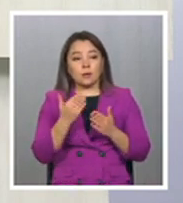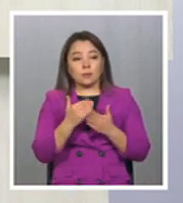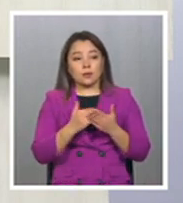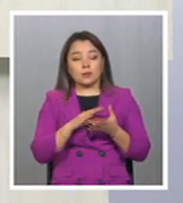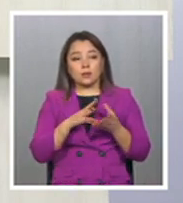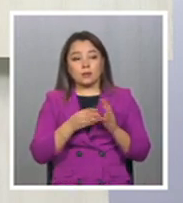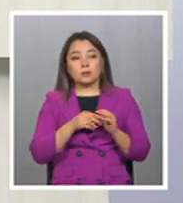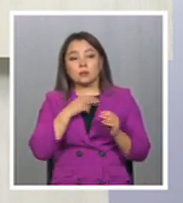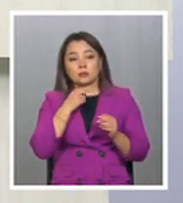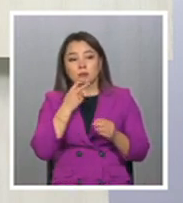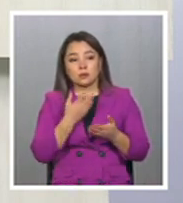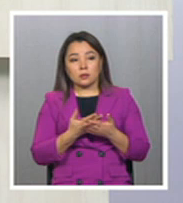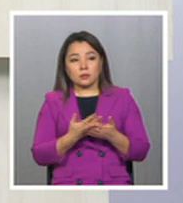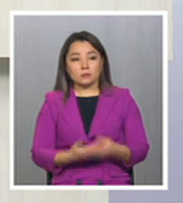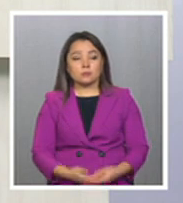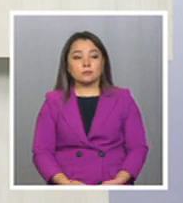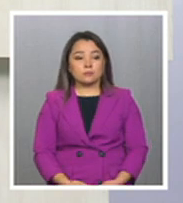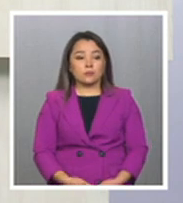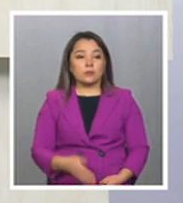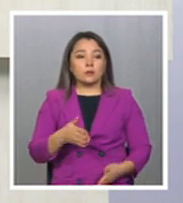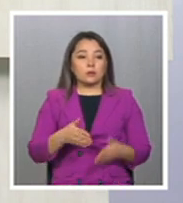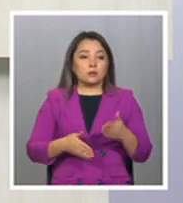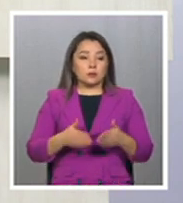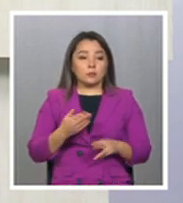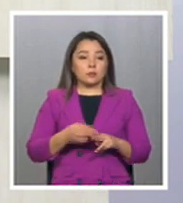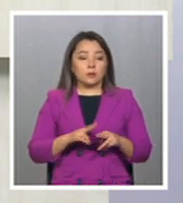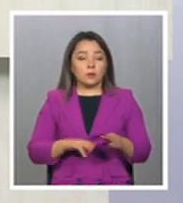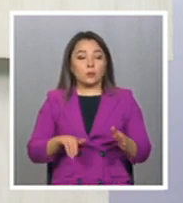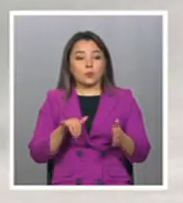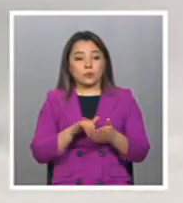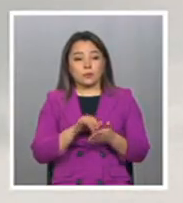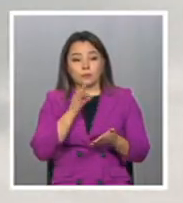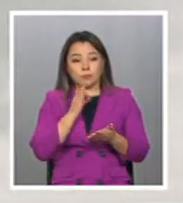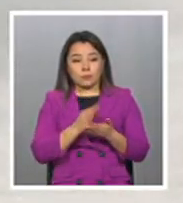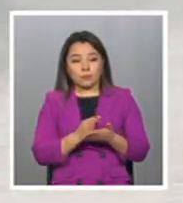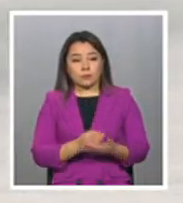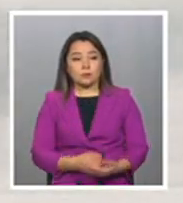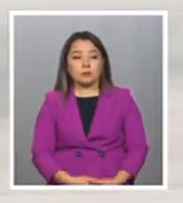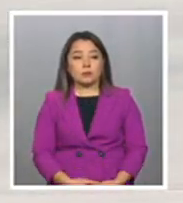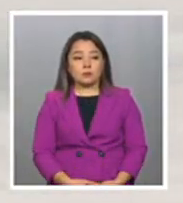нәтижесін қарайық. Роботты іске қосамын.